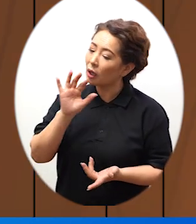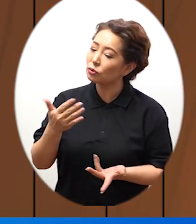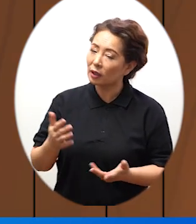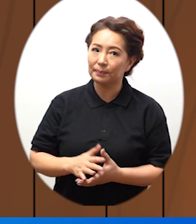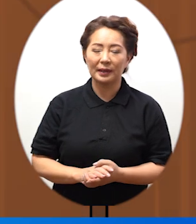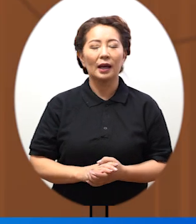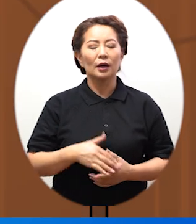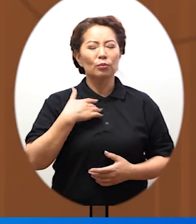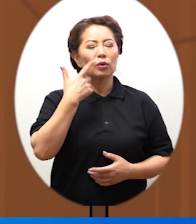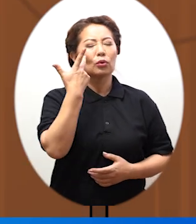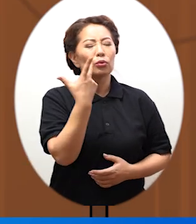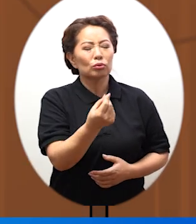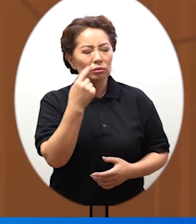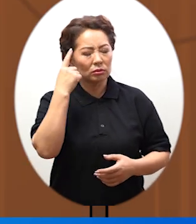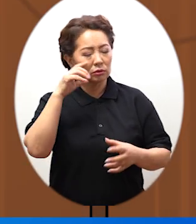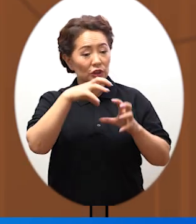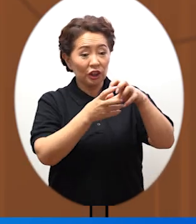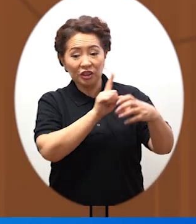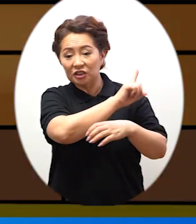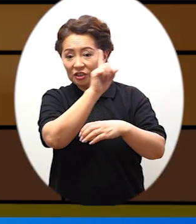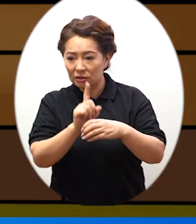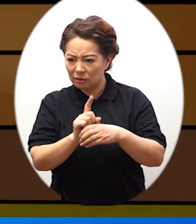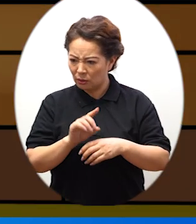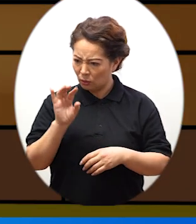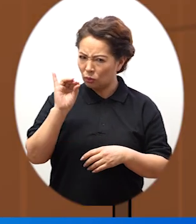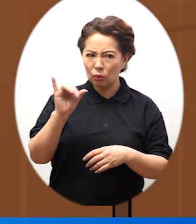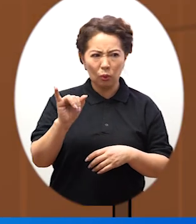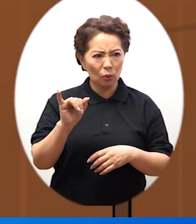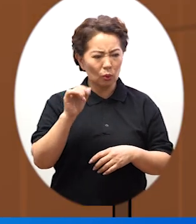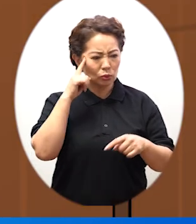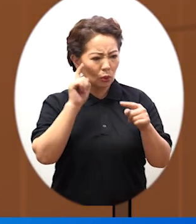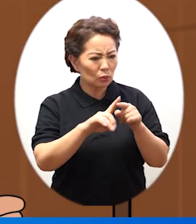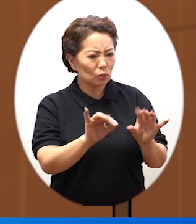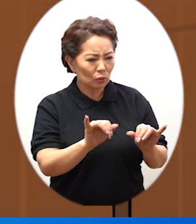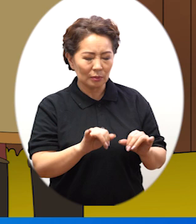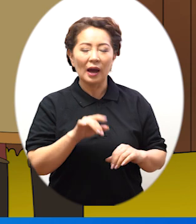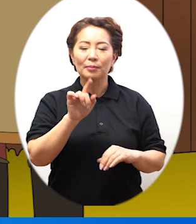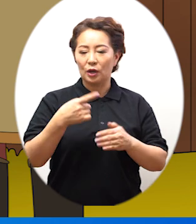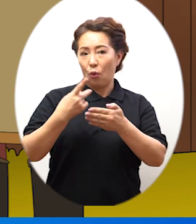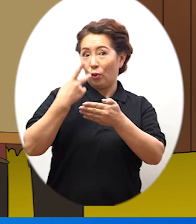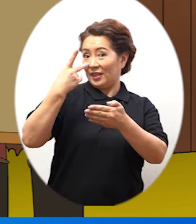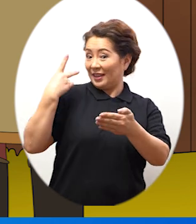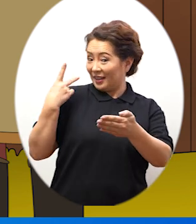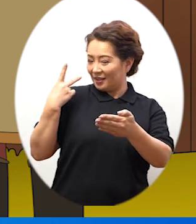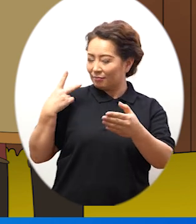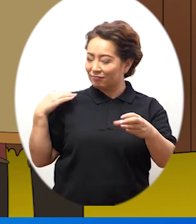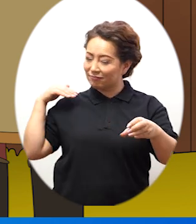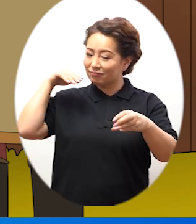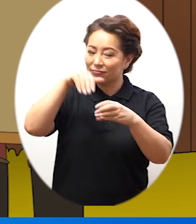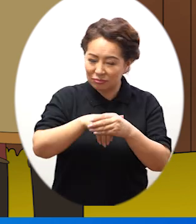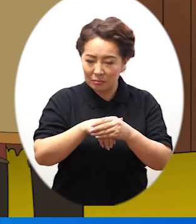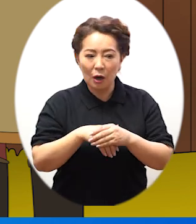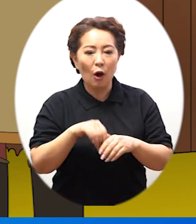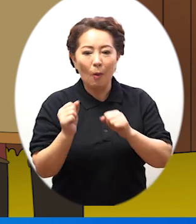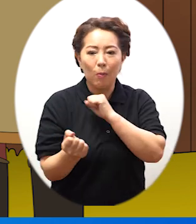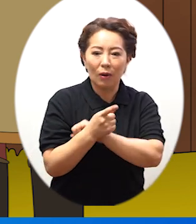байгаа юм бол? Бид нар жинхэнэ ертөнцөөс ирсэн юм өө. Тэгээд танаа үлгэрийн ертөнцөд ирчгээд гол дүртэй таарах